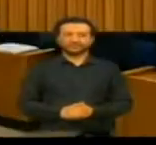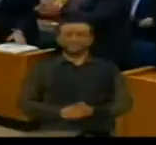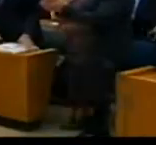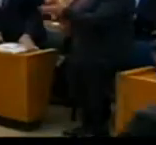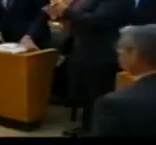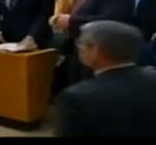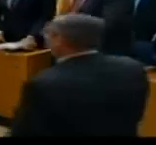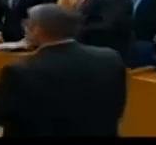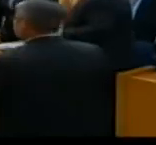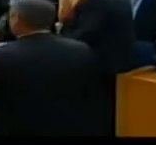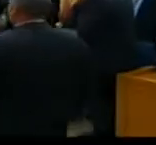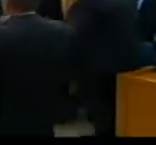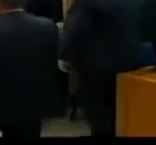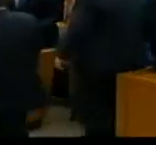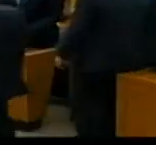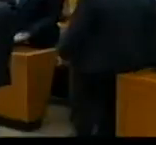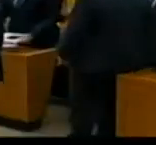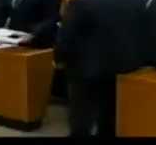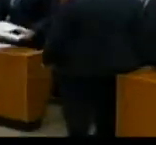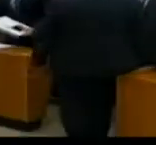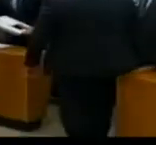Oturumu kapatıyorum, saygılar.